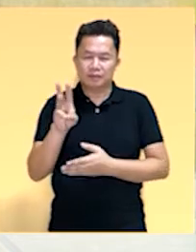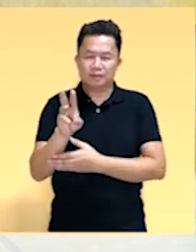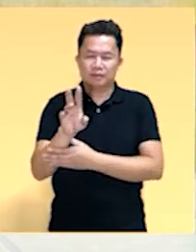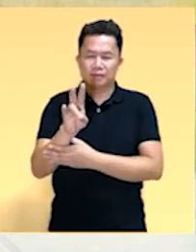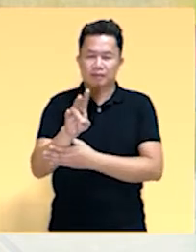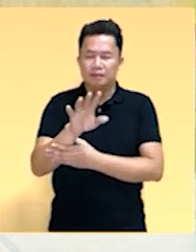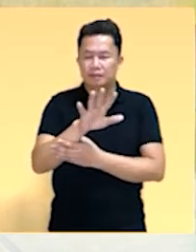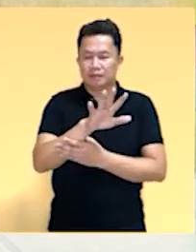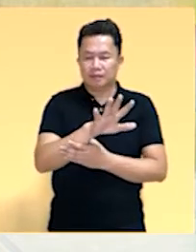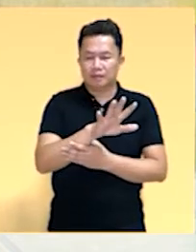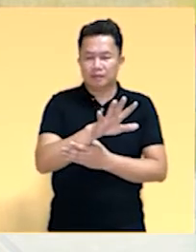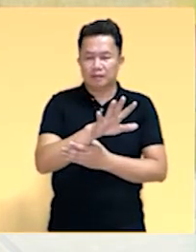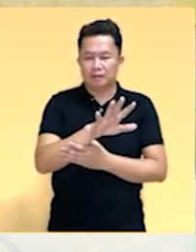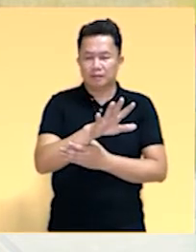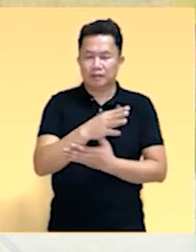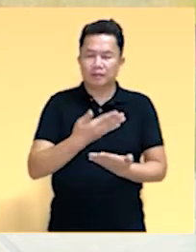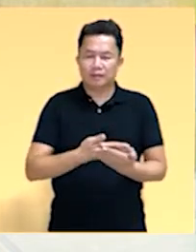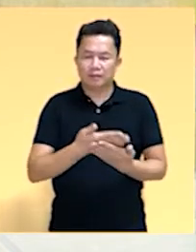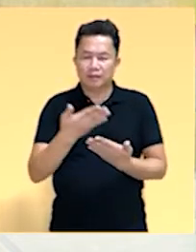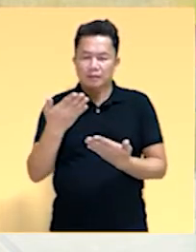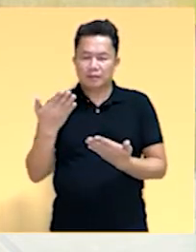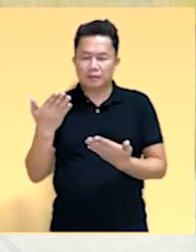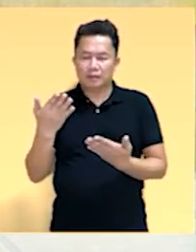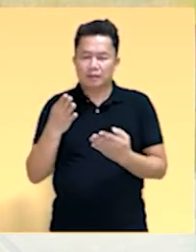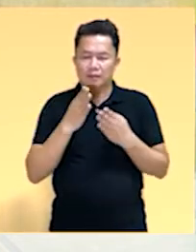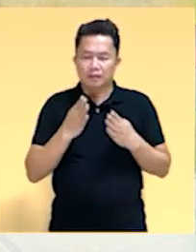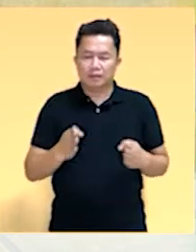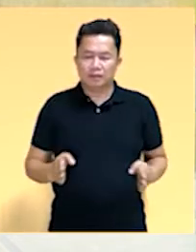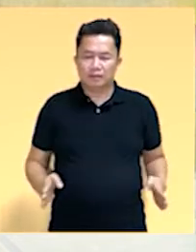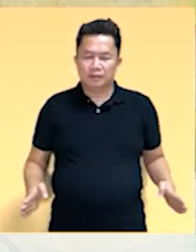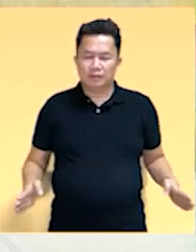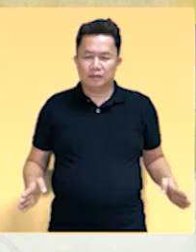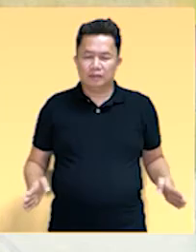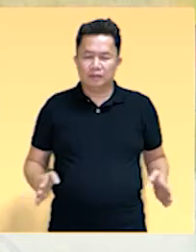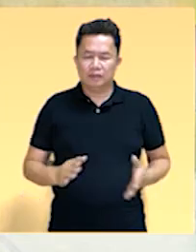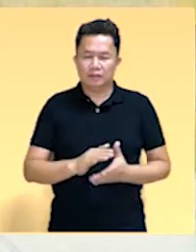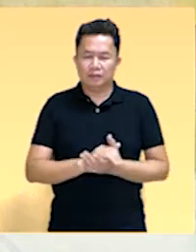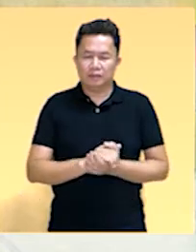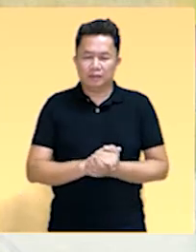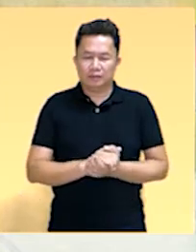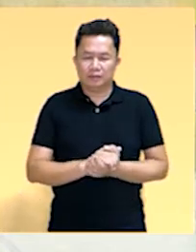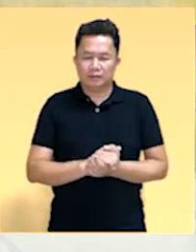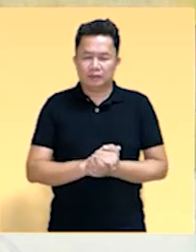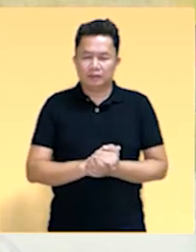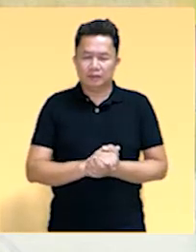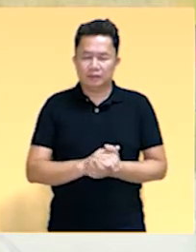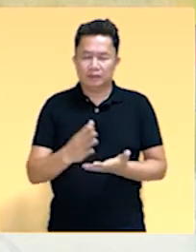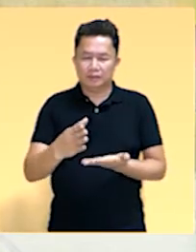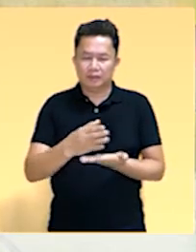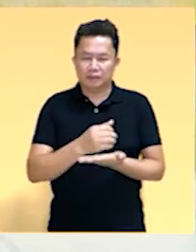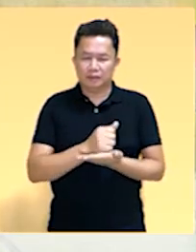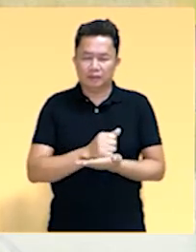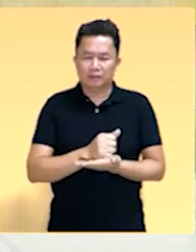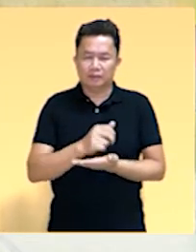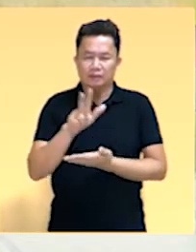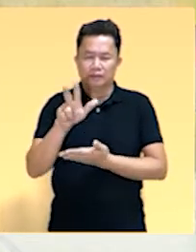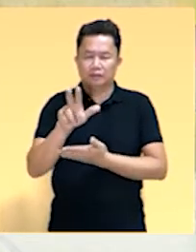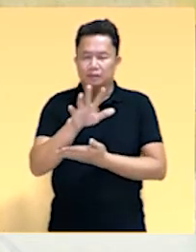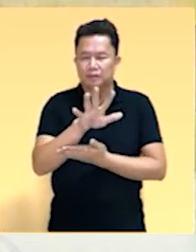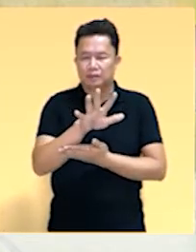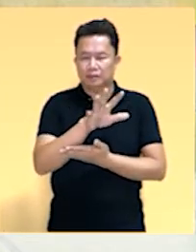may 675 pesos at bibilhin mo ang blouse para sa kaibigan mo na nagkakahalaga